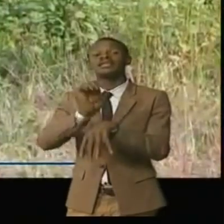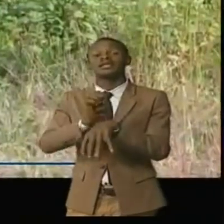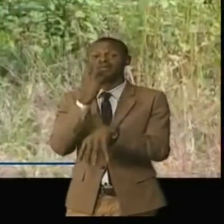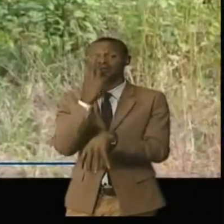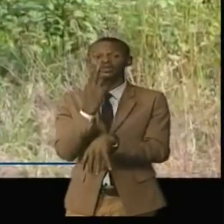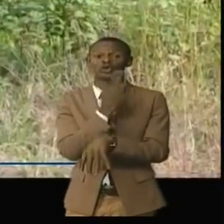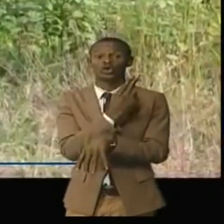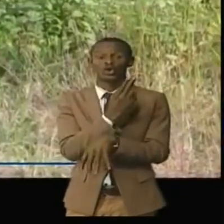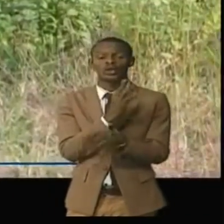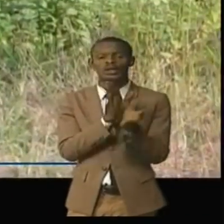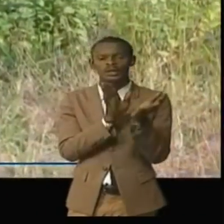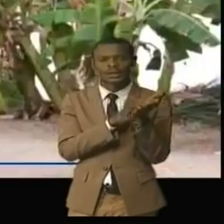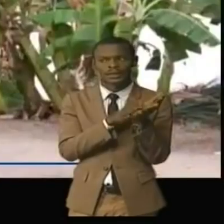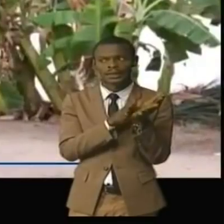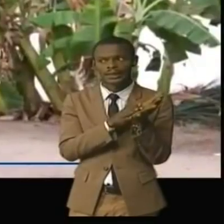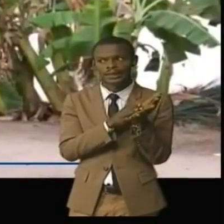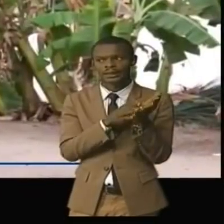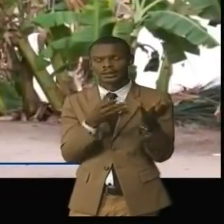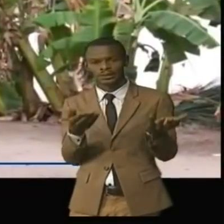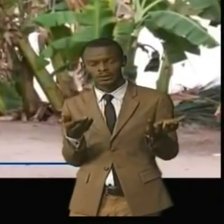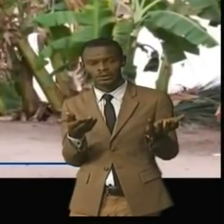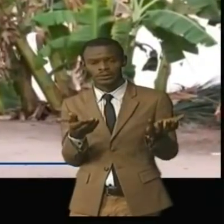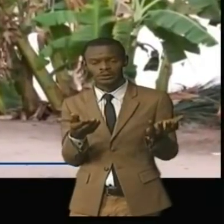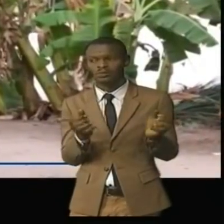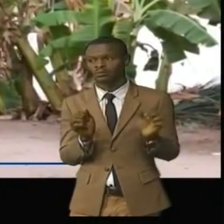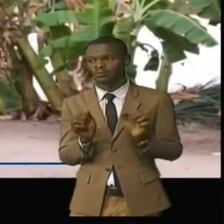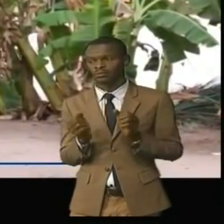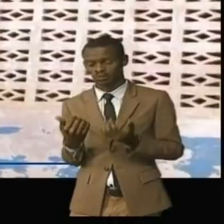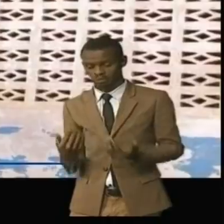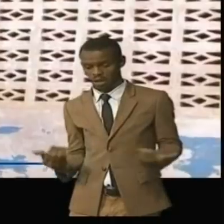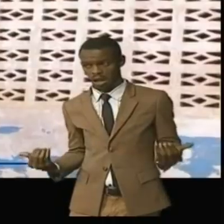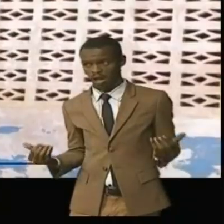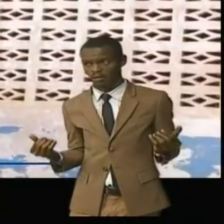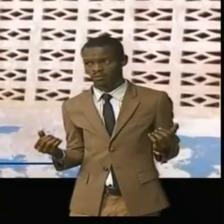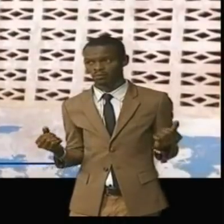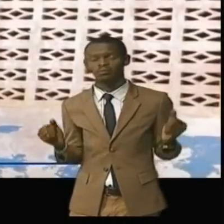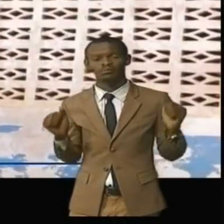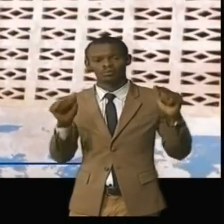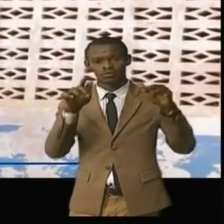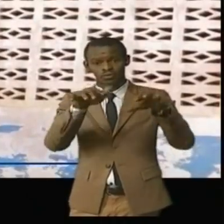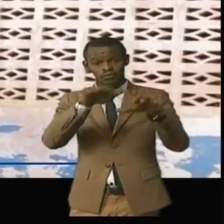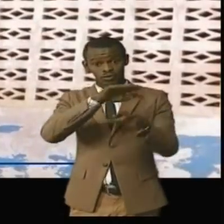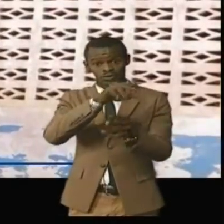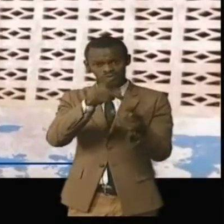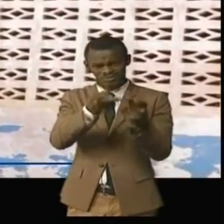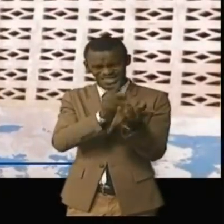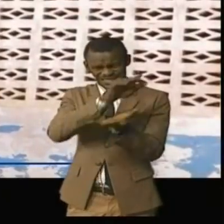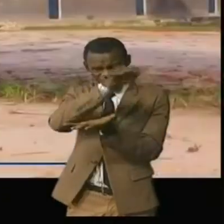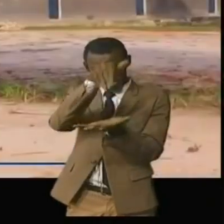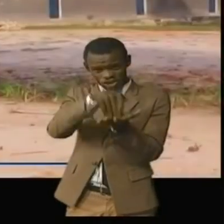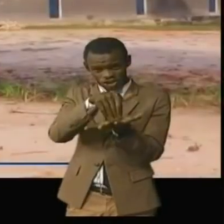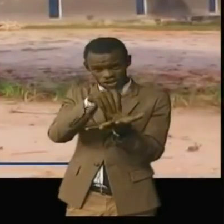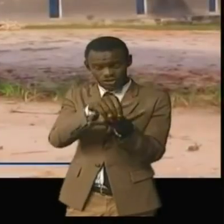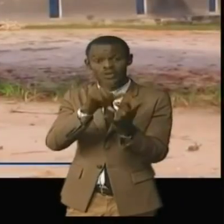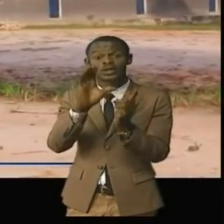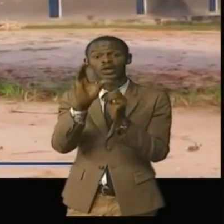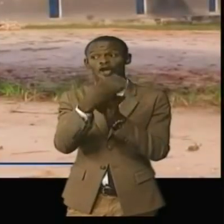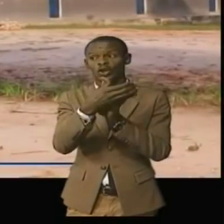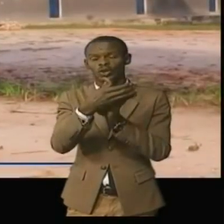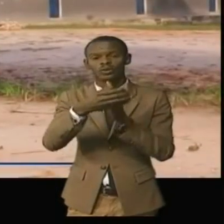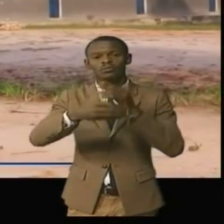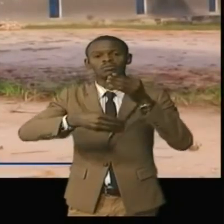petits bobos. Les jeunes se retrouvent pour l'épanouissement dans ce centre culturel construit au milieu du